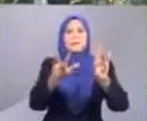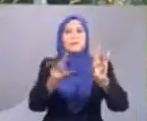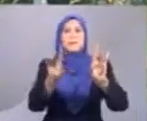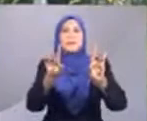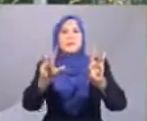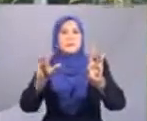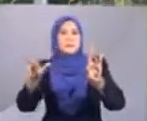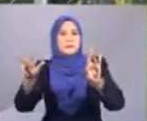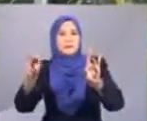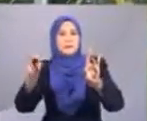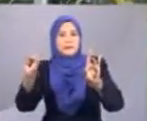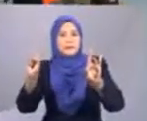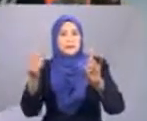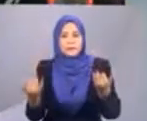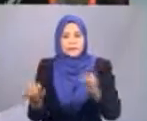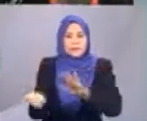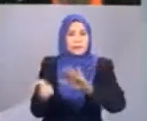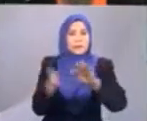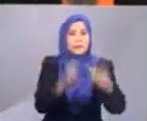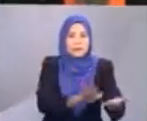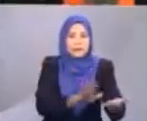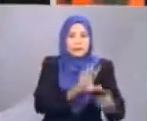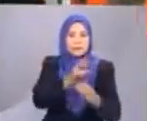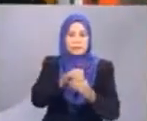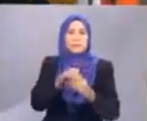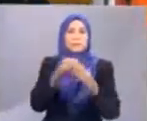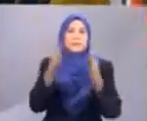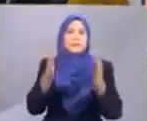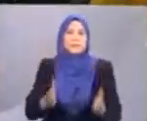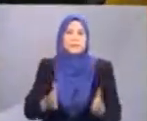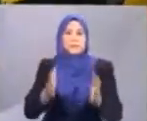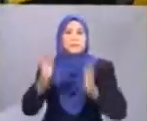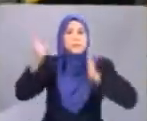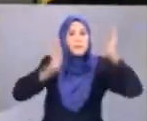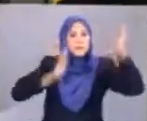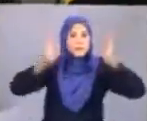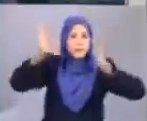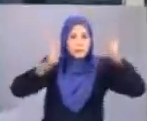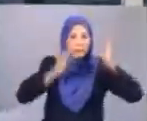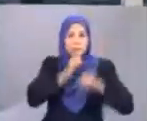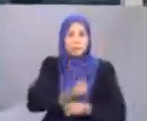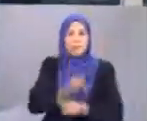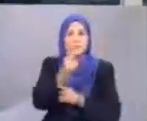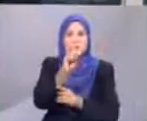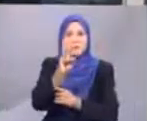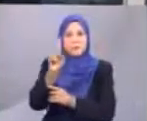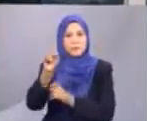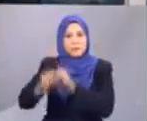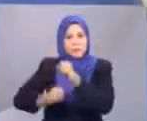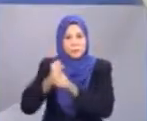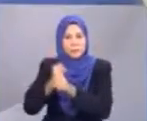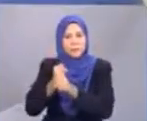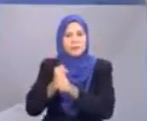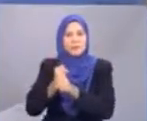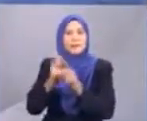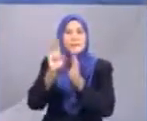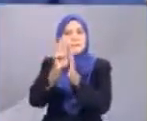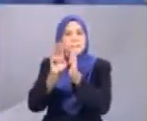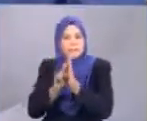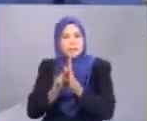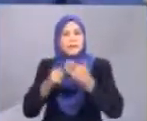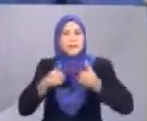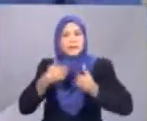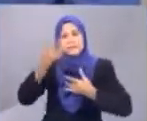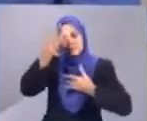8,338 kes. Satu kematian turut dilaporkan melibatkan seorang warga negara Malaysia berusia 61 tahun yang mempunyai latar belakang